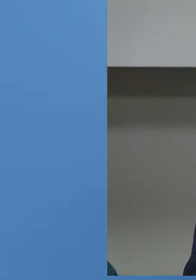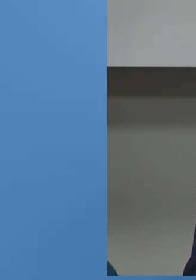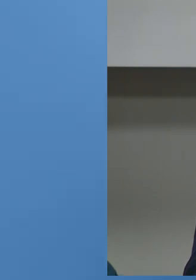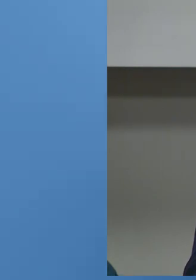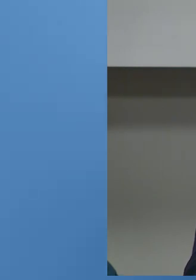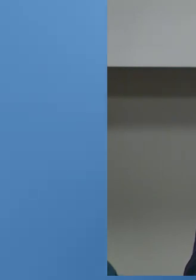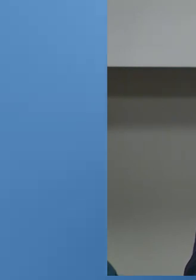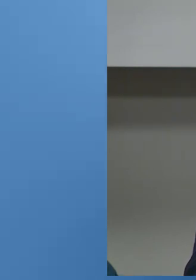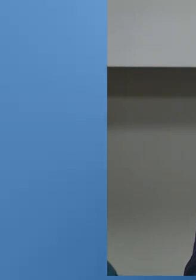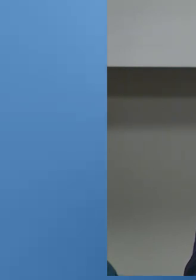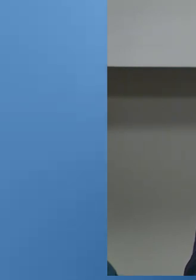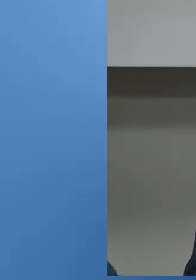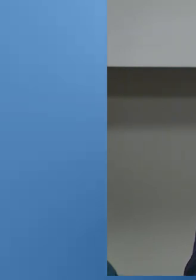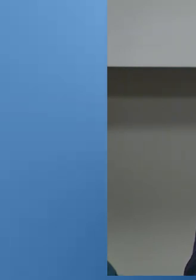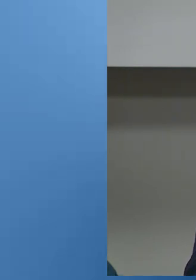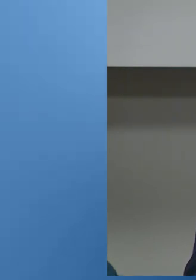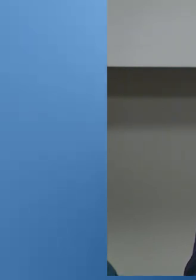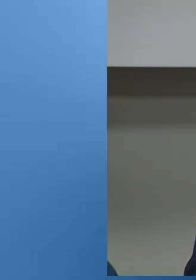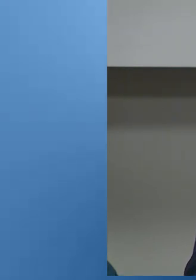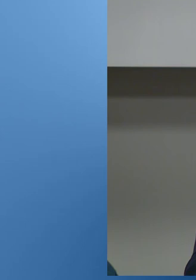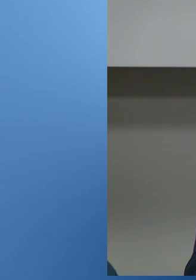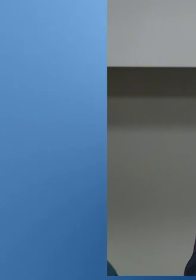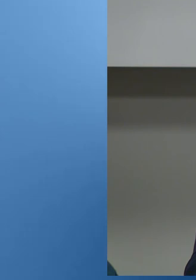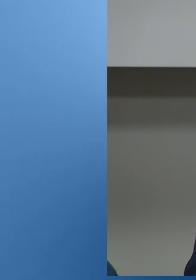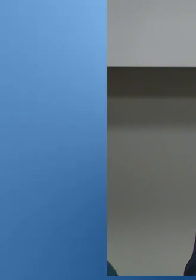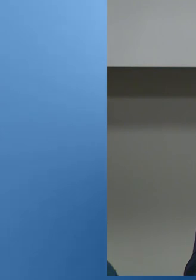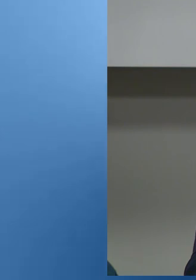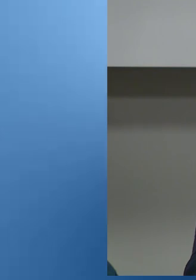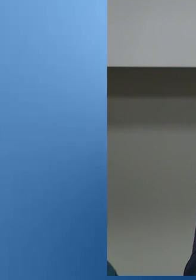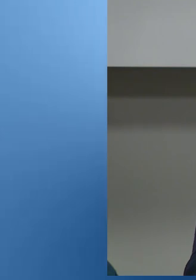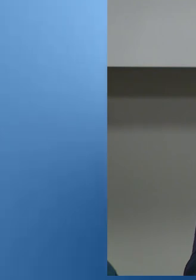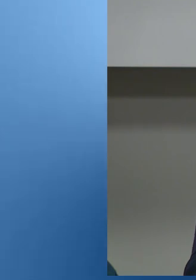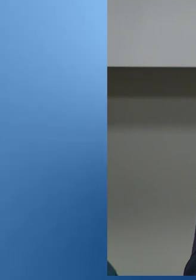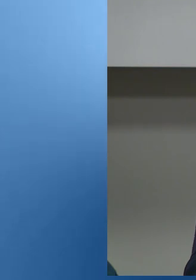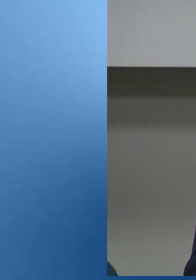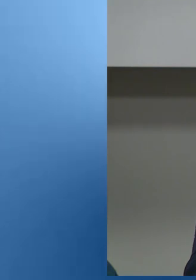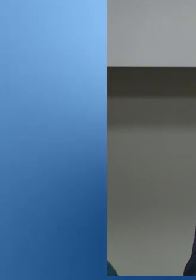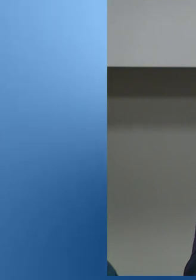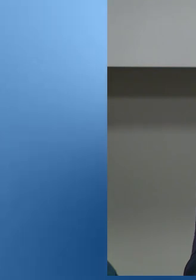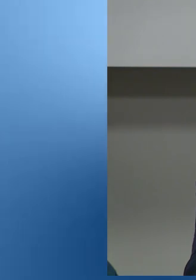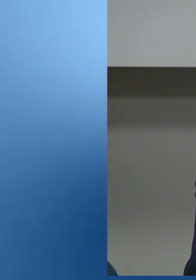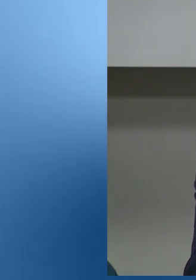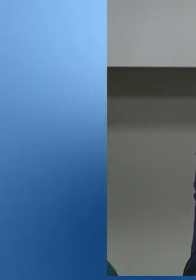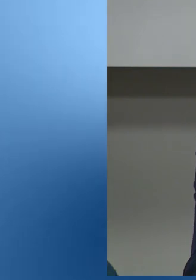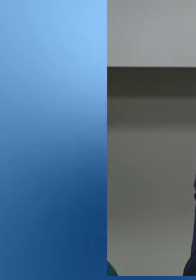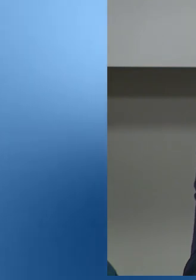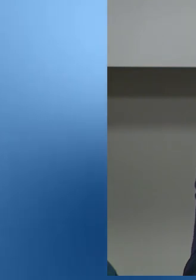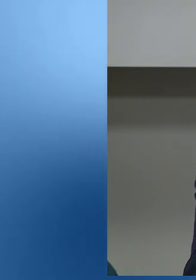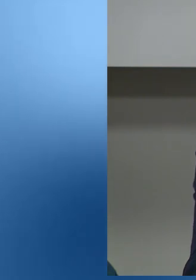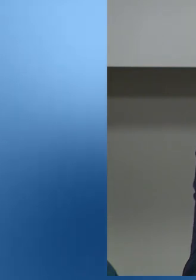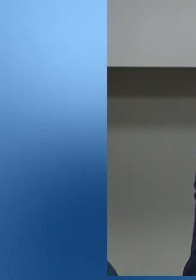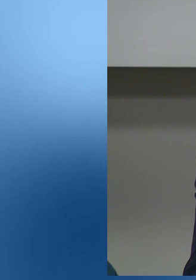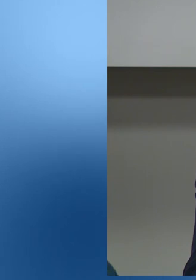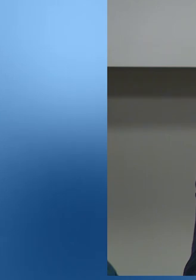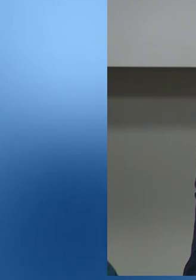délibération 47 convention entre lafrat et la ville de Grenoble pour la coopération avec Sévan c'est pour un